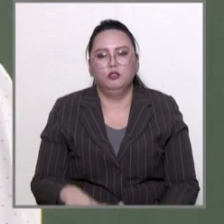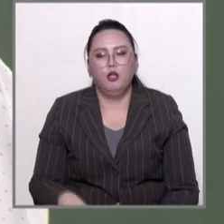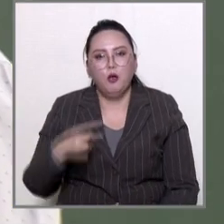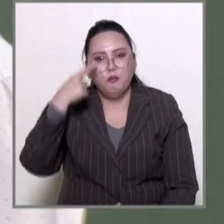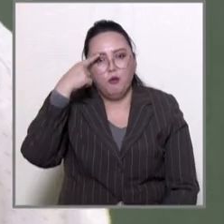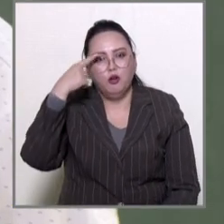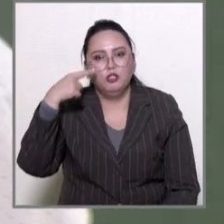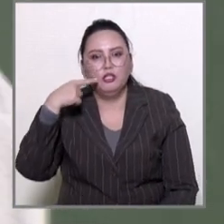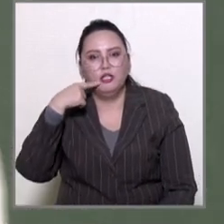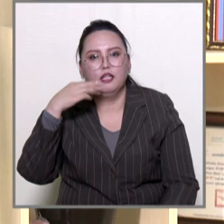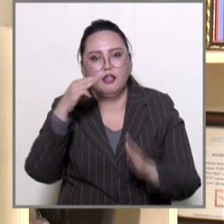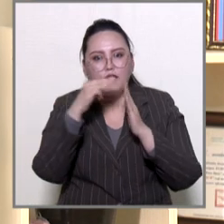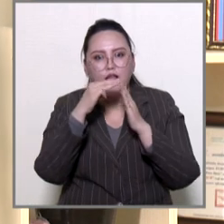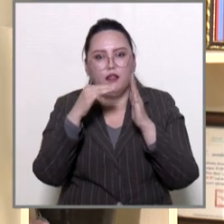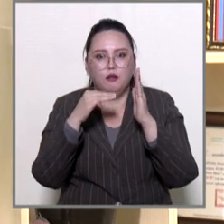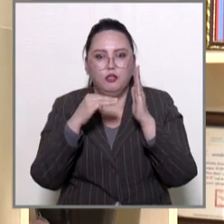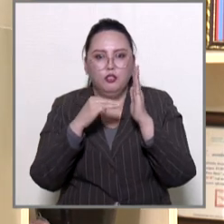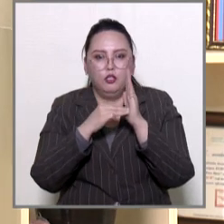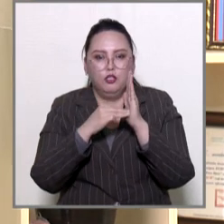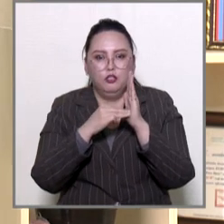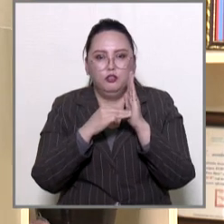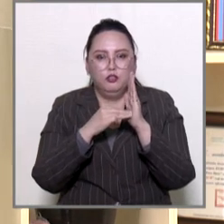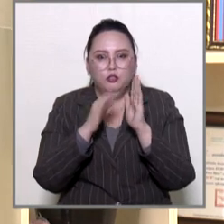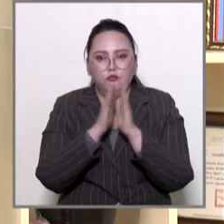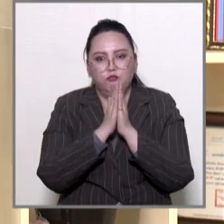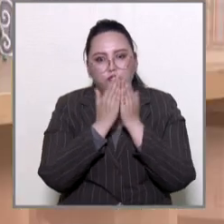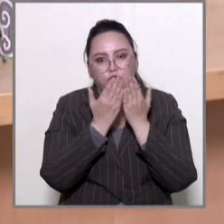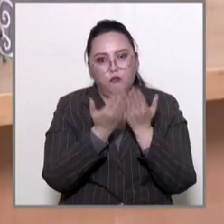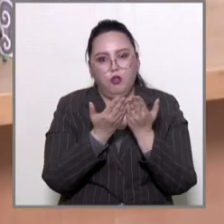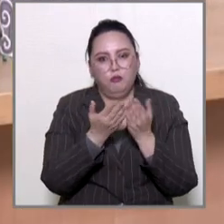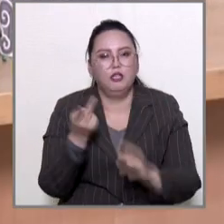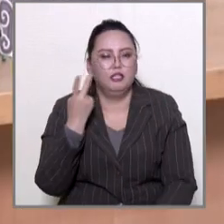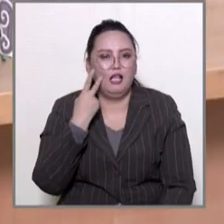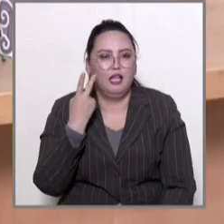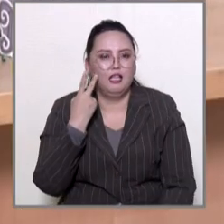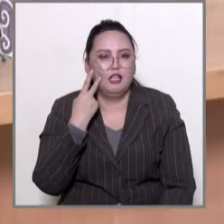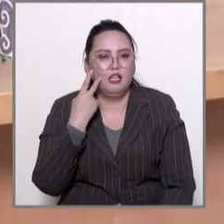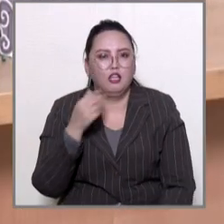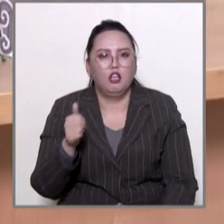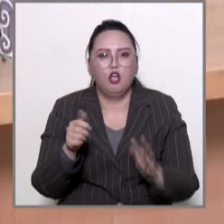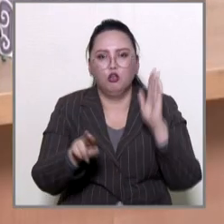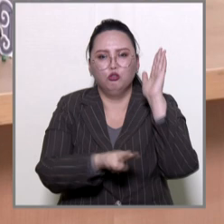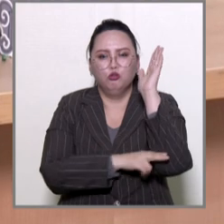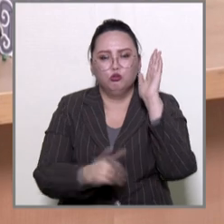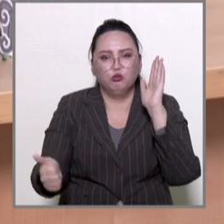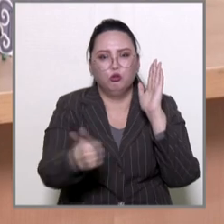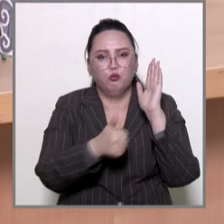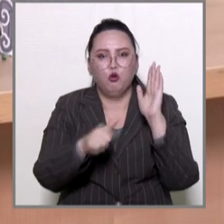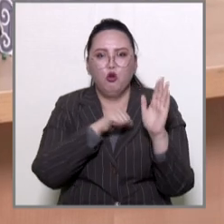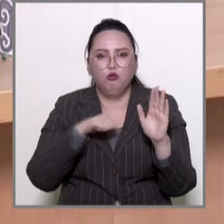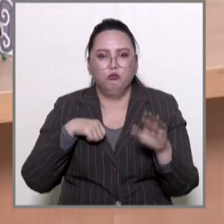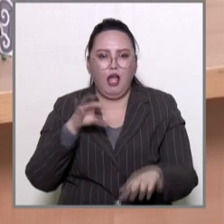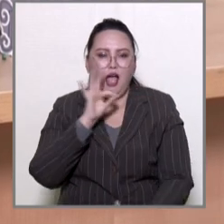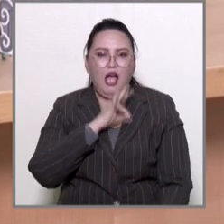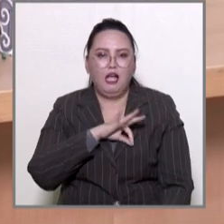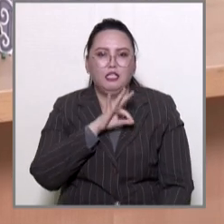Монгол хэлний тайлбар тойл сурагчийн лавлах тойлыг бол байнга өдөр болгон ашиглаж өдөр болгон өөрөө